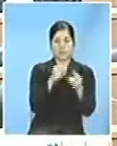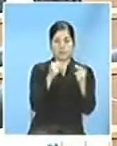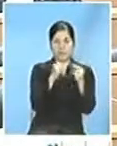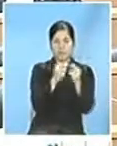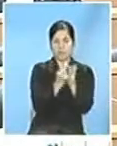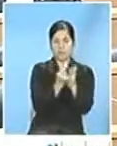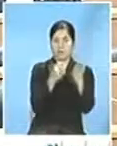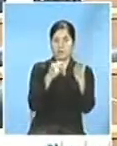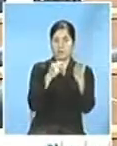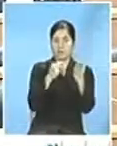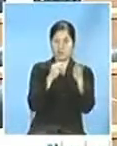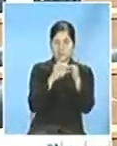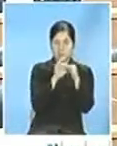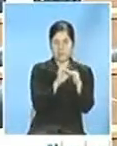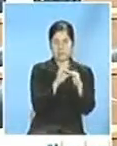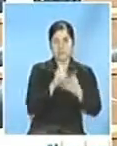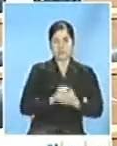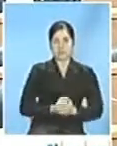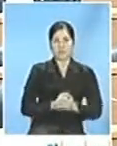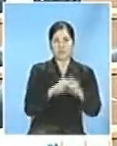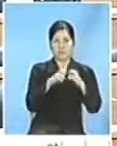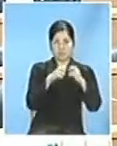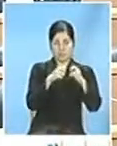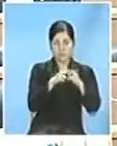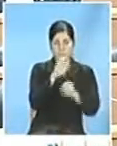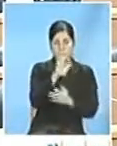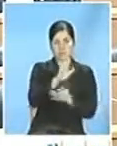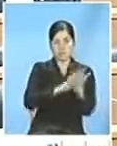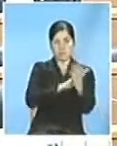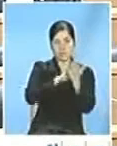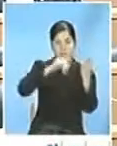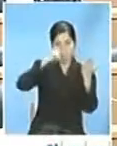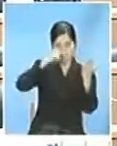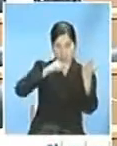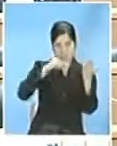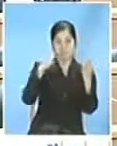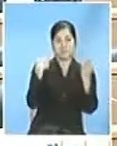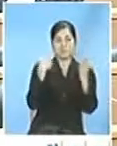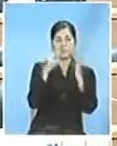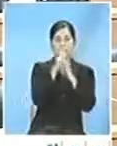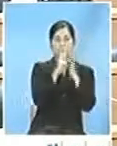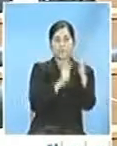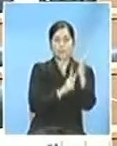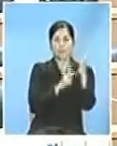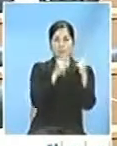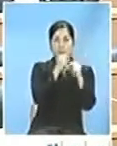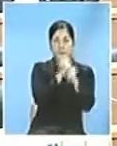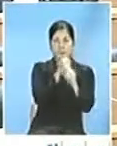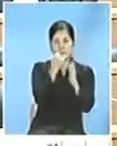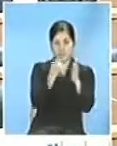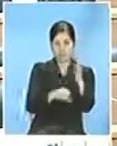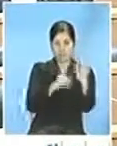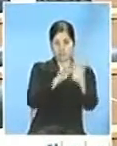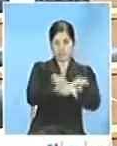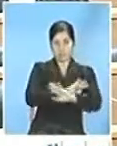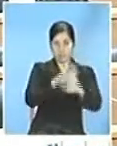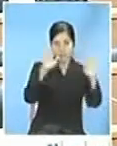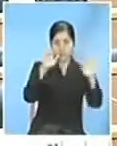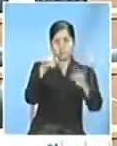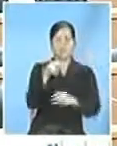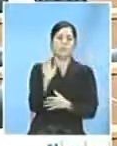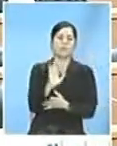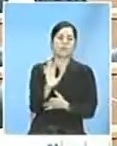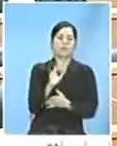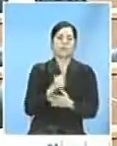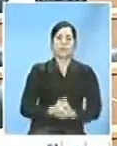ตุการณ์เดียวในประเทศไทยที่จะต้องออกกฎหมายนิรโทษกรรมประเทศไทยเคยออกก